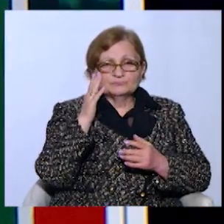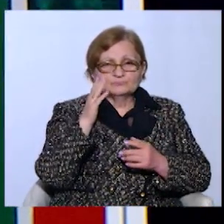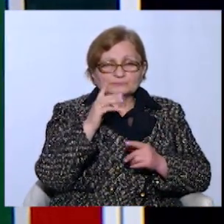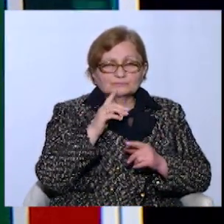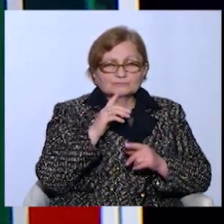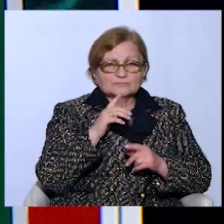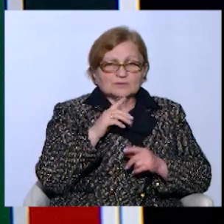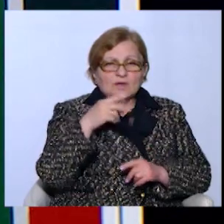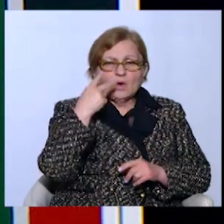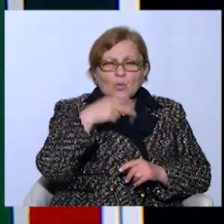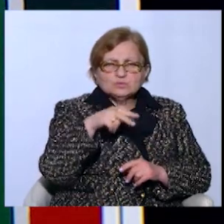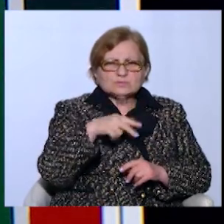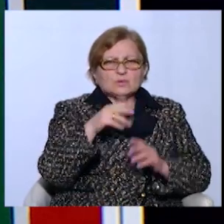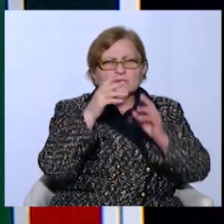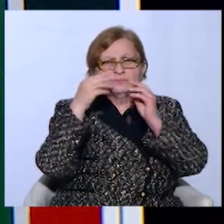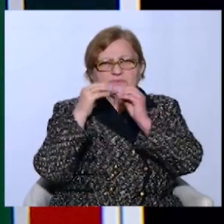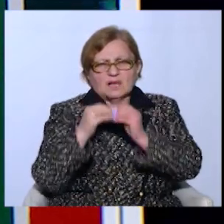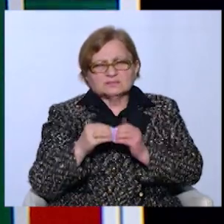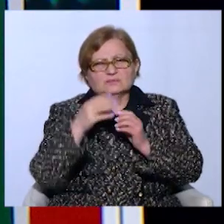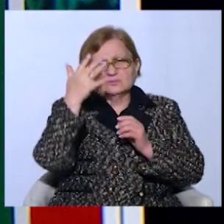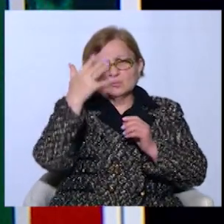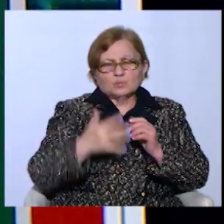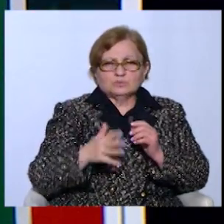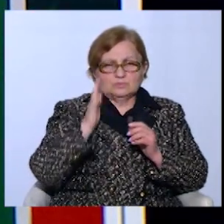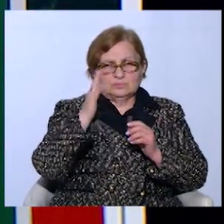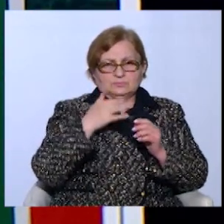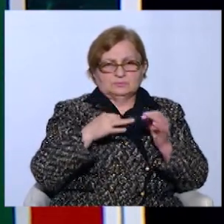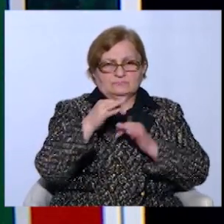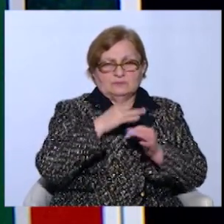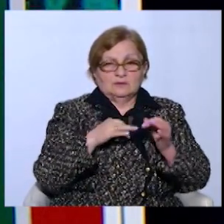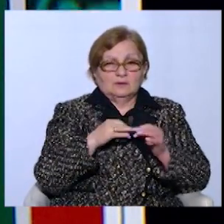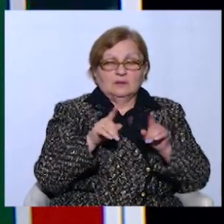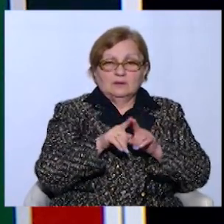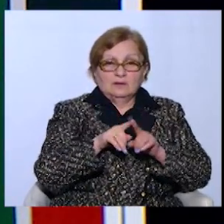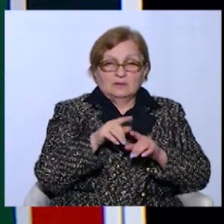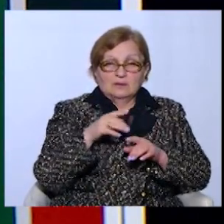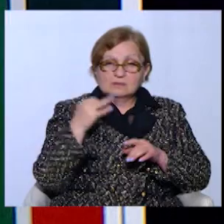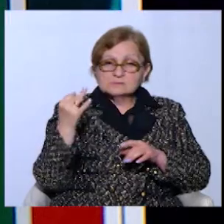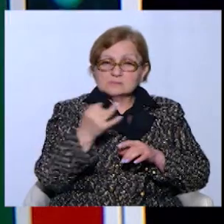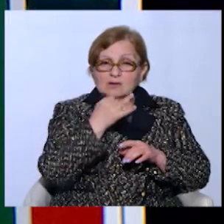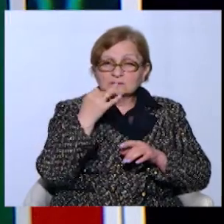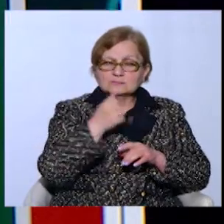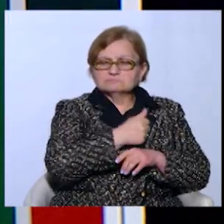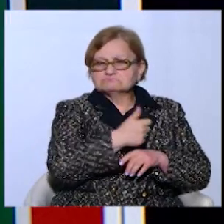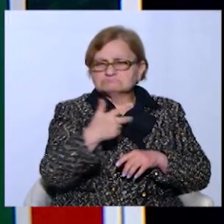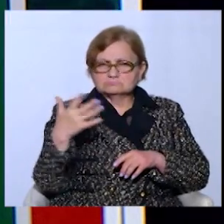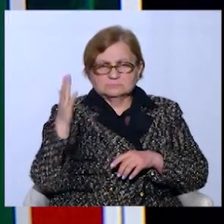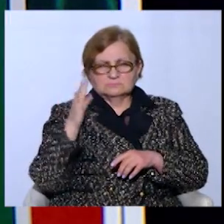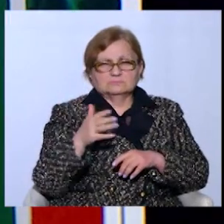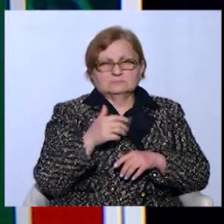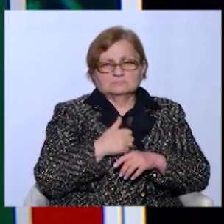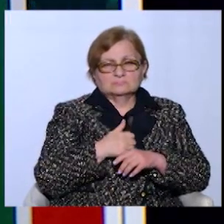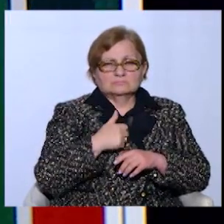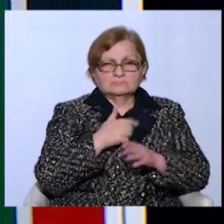უახლოეს 20-ეულებზე, 10-ეულებზე და 5-ეულებზე ვისაუბრებთ. ასევე საინტერესო მიმდევრობებს გავეცნობით.